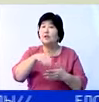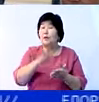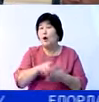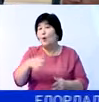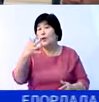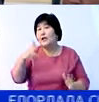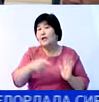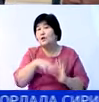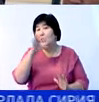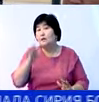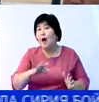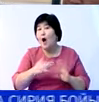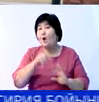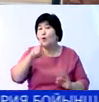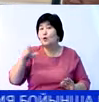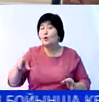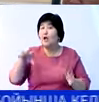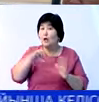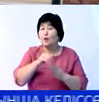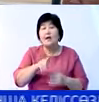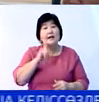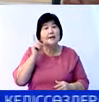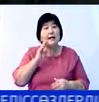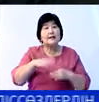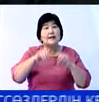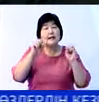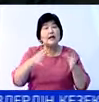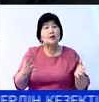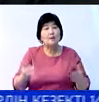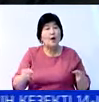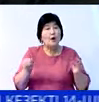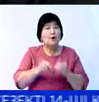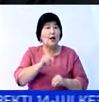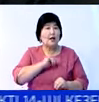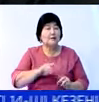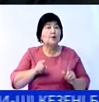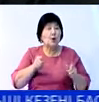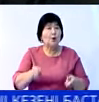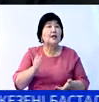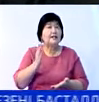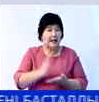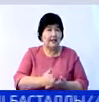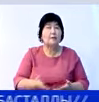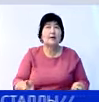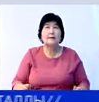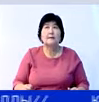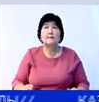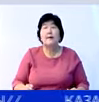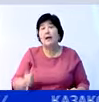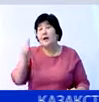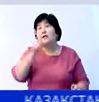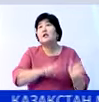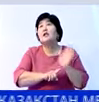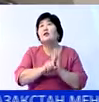Оның 57%-ын ауыл тұрғындары құрап отыр. Жастар тәжірибесіне тартылып, тұрақты қызметке орналасқандары да бар. Жыл басынан бастап